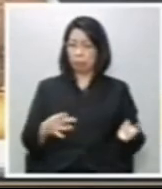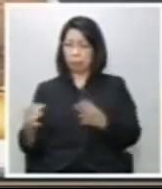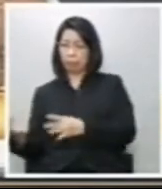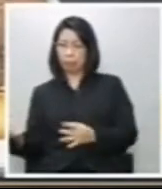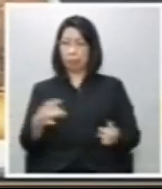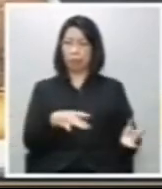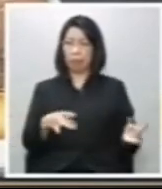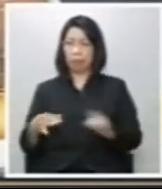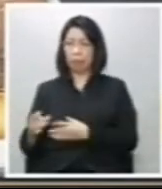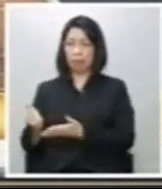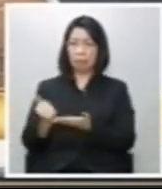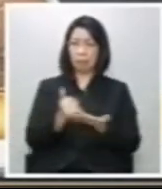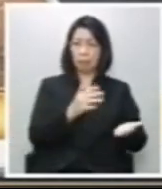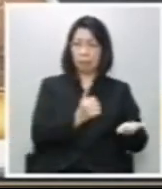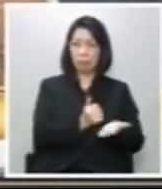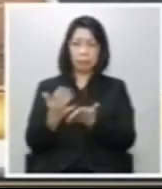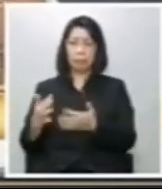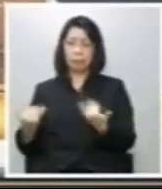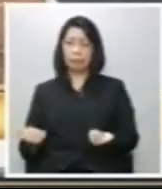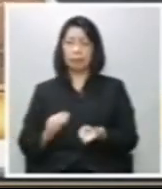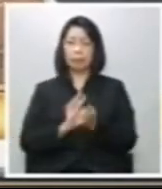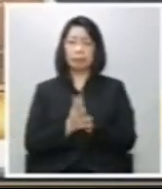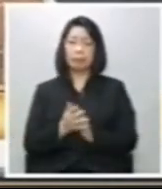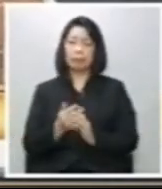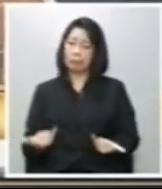ดิฉันถึงคิดคำถามว่าอันที่3ค่ะ